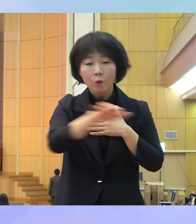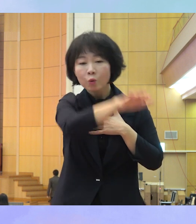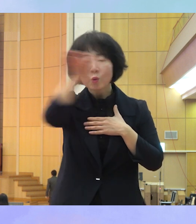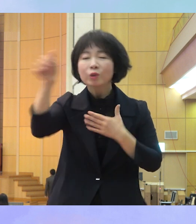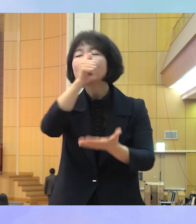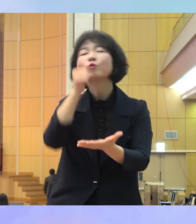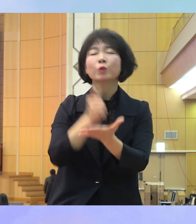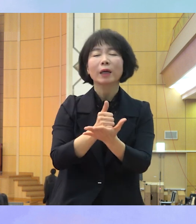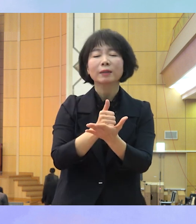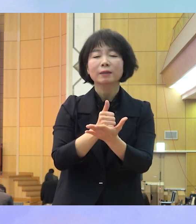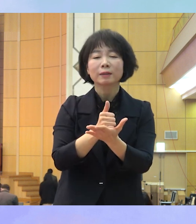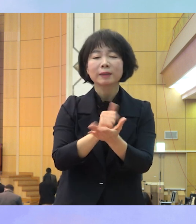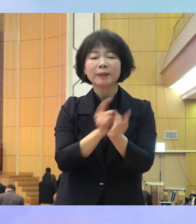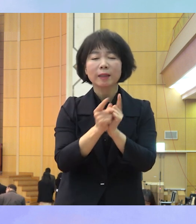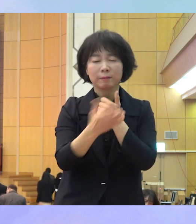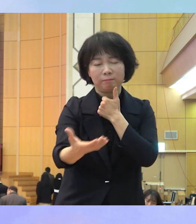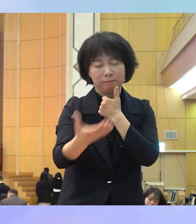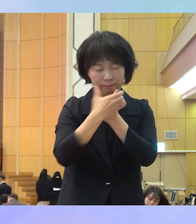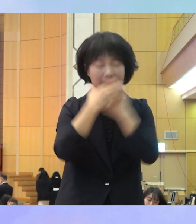우리 죄를